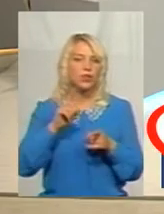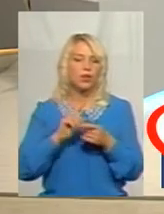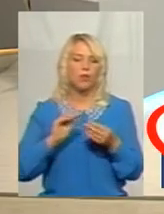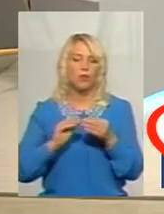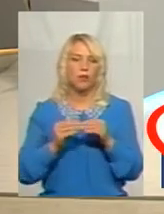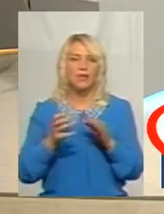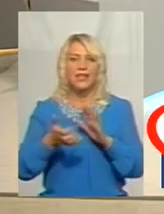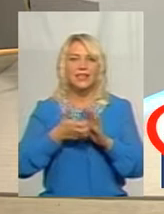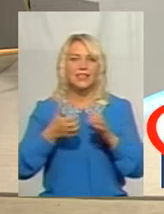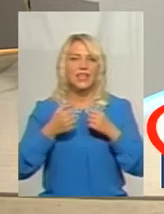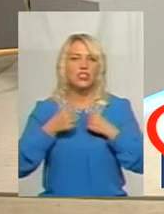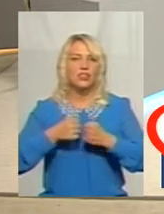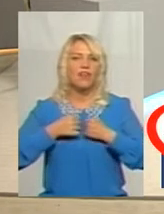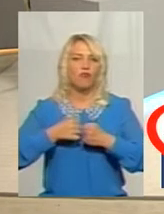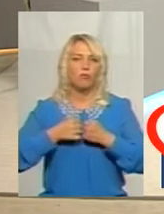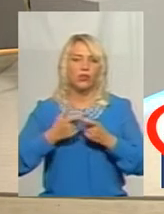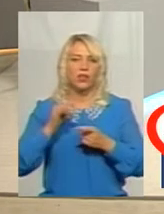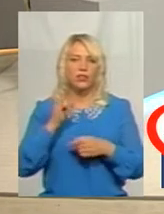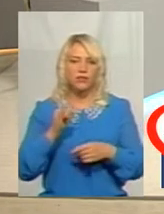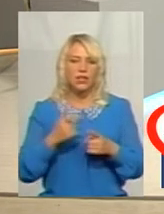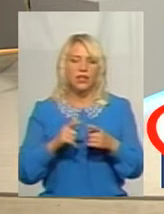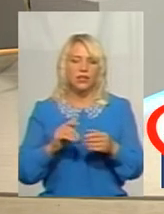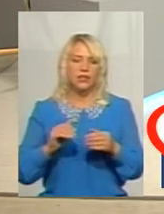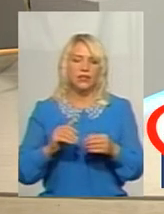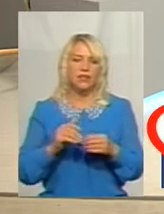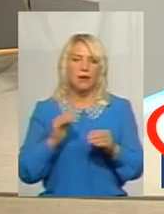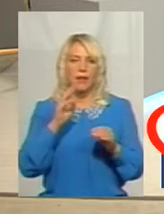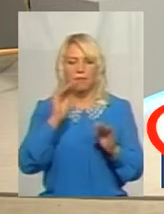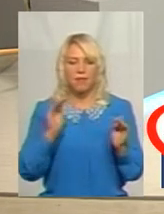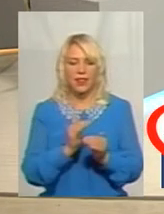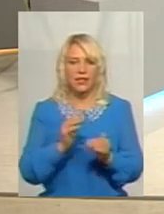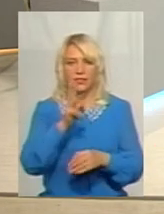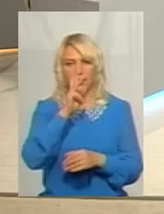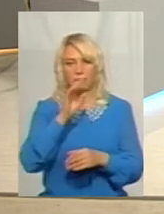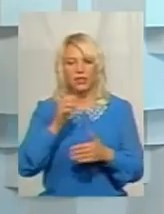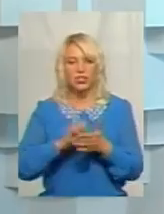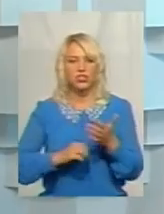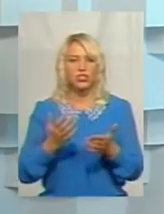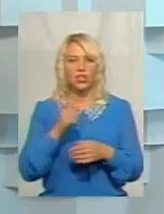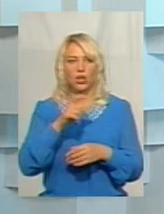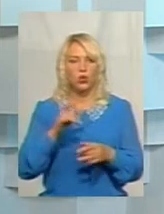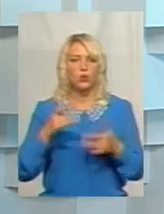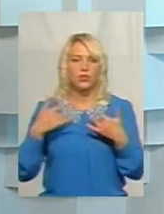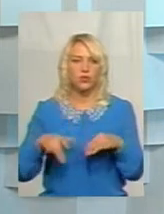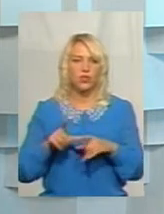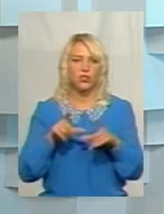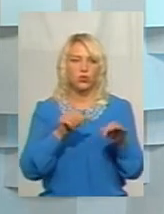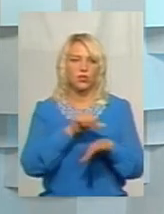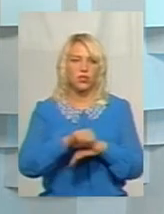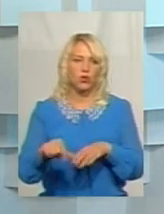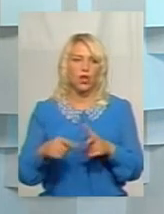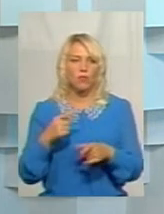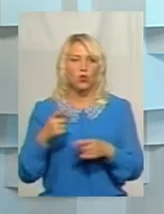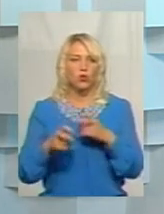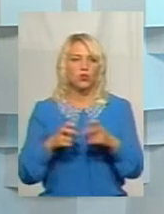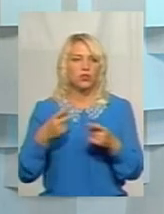Нестача дефібриляторів, зношений автопарк і низькі зарплати, через які люди звільняються і їдуть за кордон або шукають